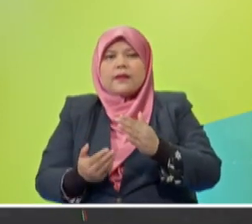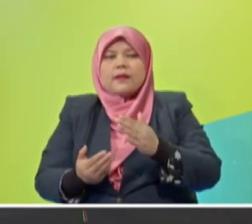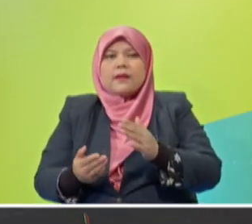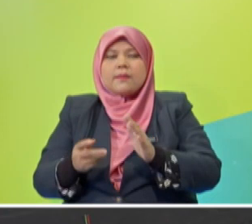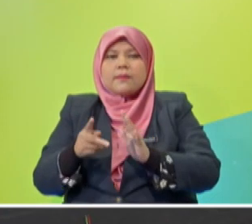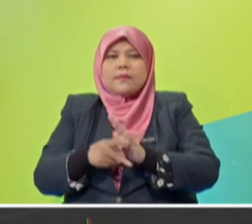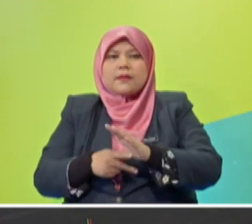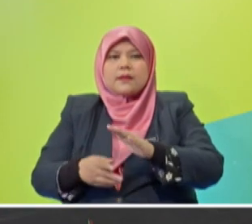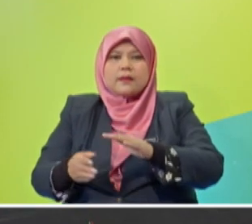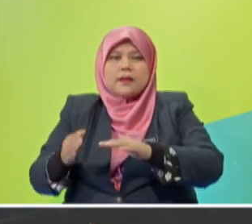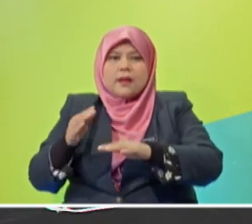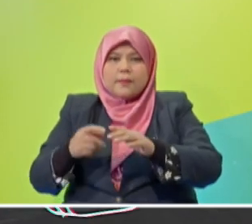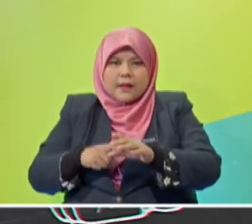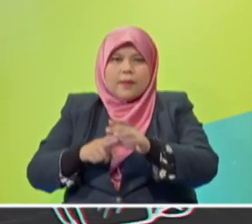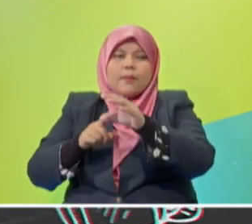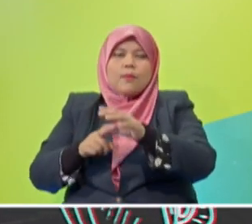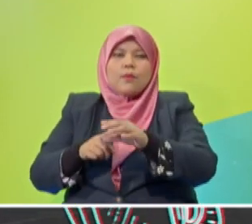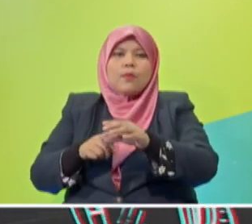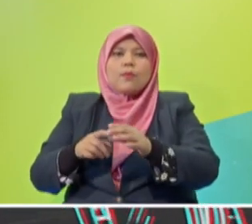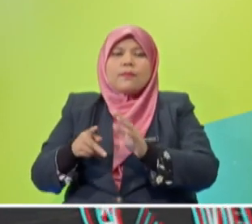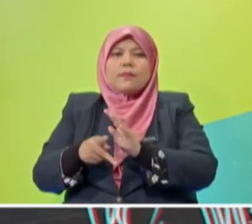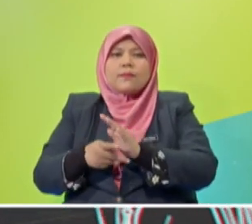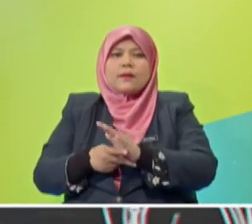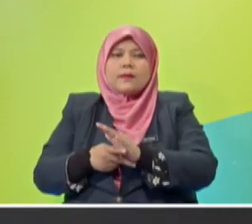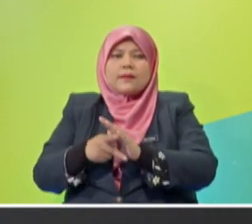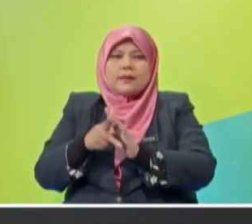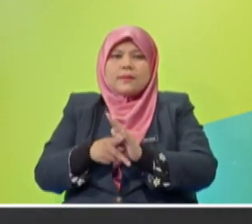keperluan seperti kediaman dan juga makanan mereka.